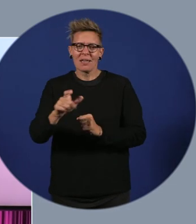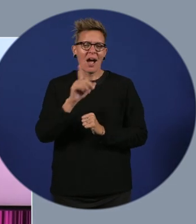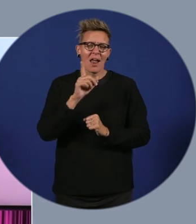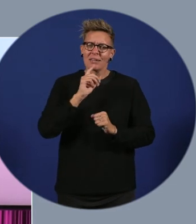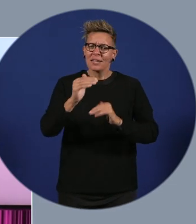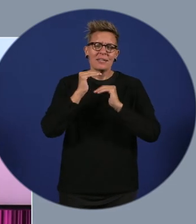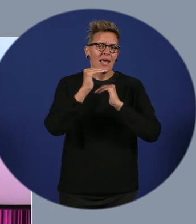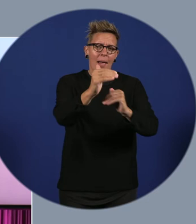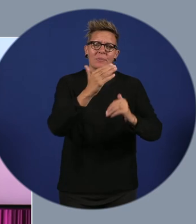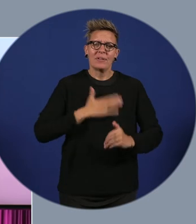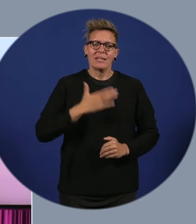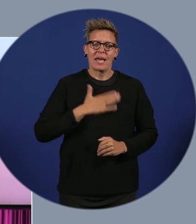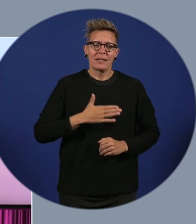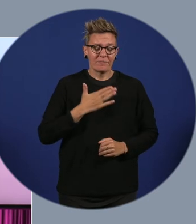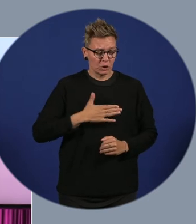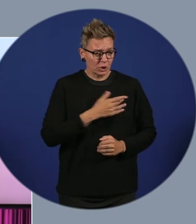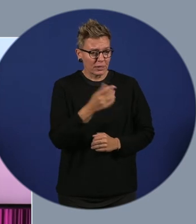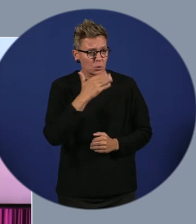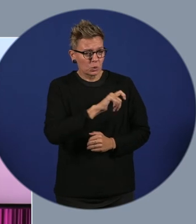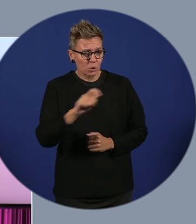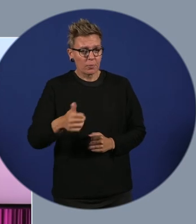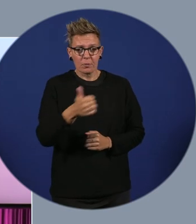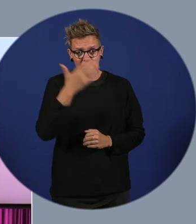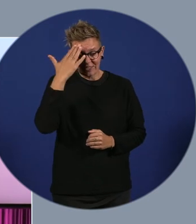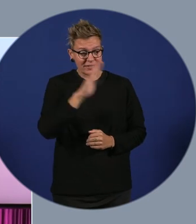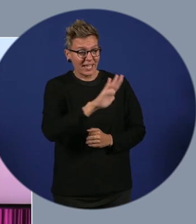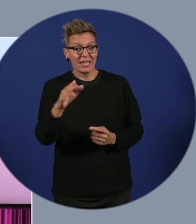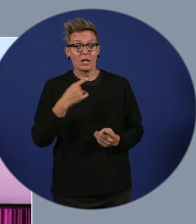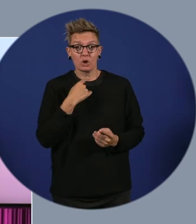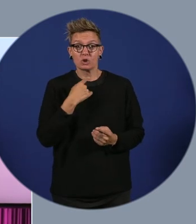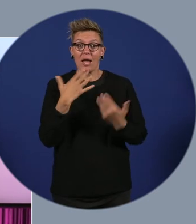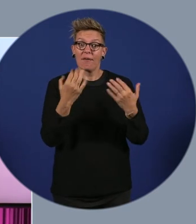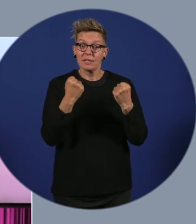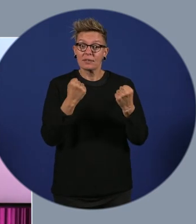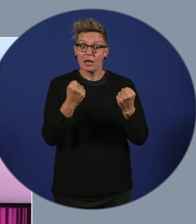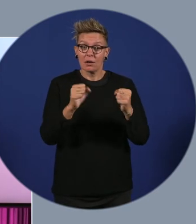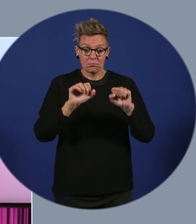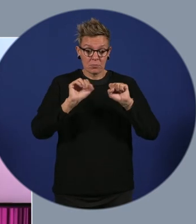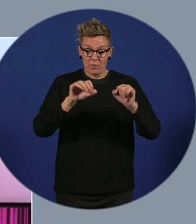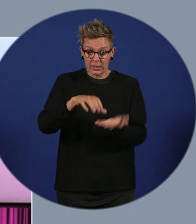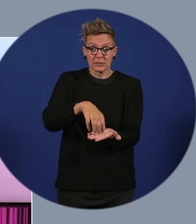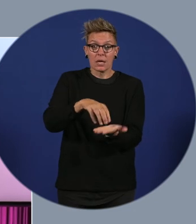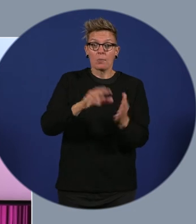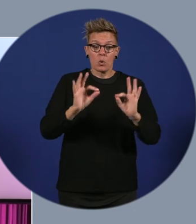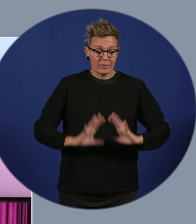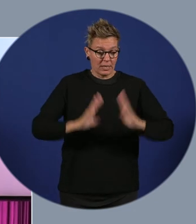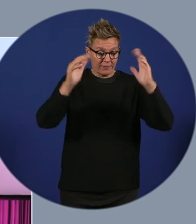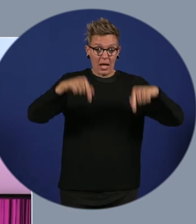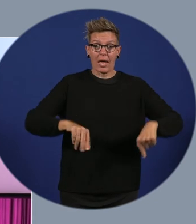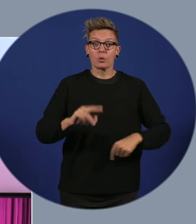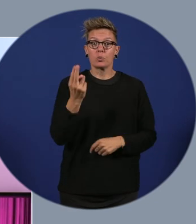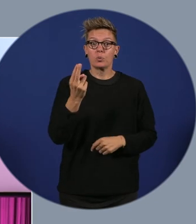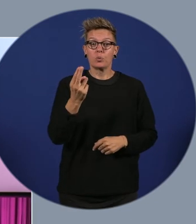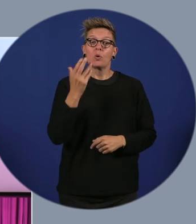Och vi tycker att ni unga behöver veta att era röster har betydelse för vilket samhälle ni lever i här och nu